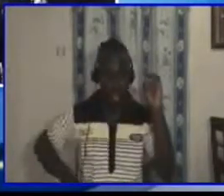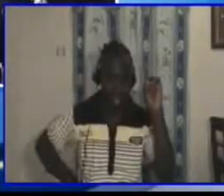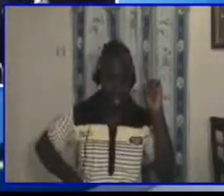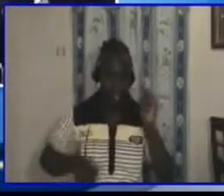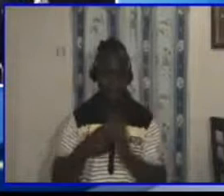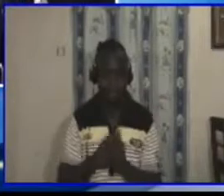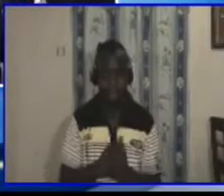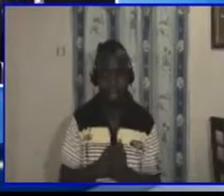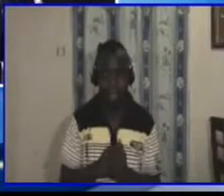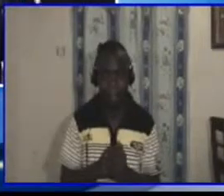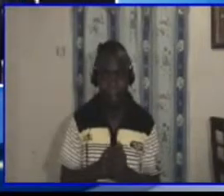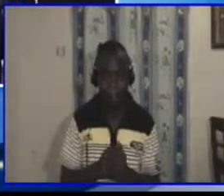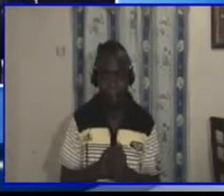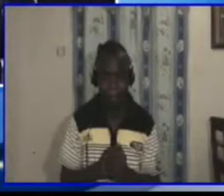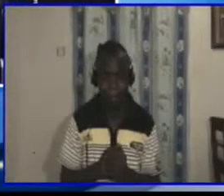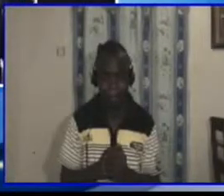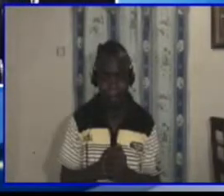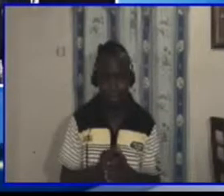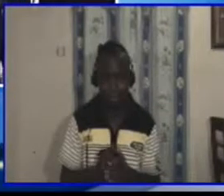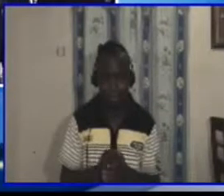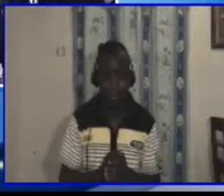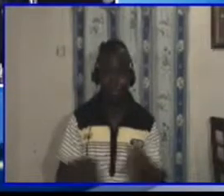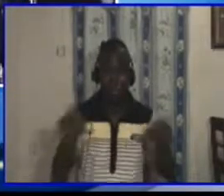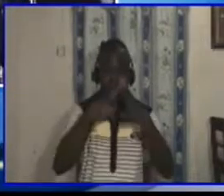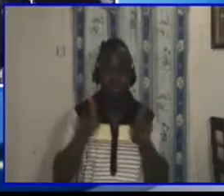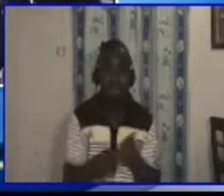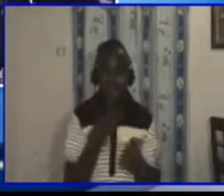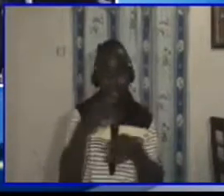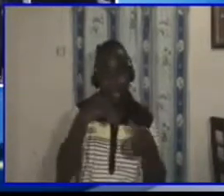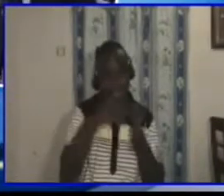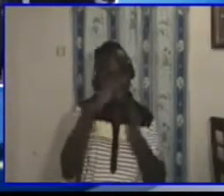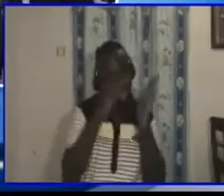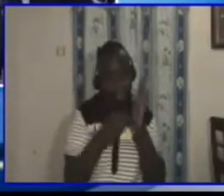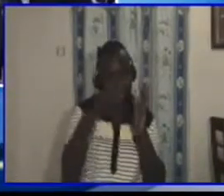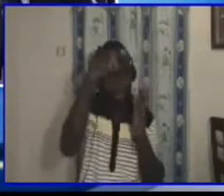preparatevi per il ritorno di gesù cristo